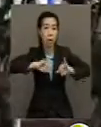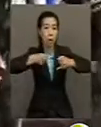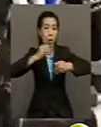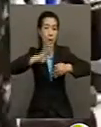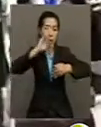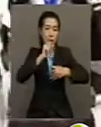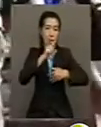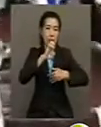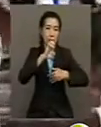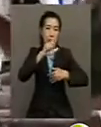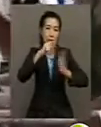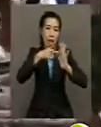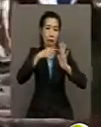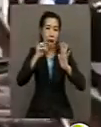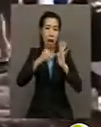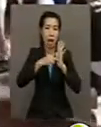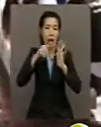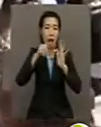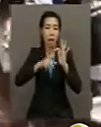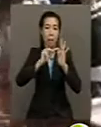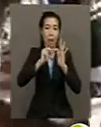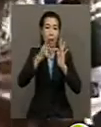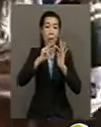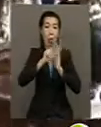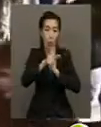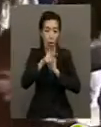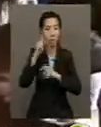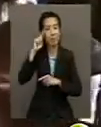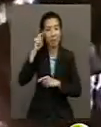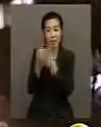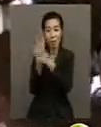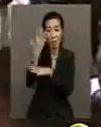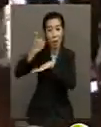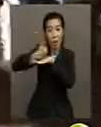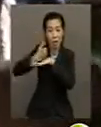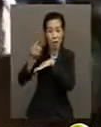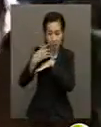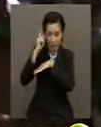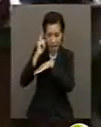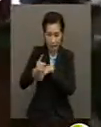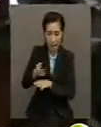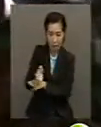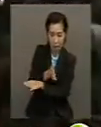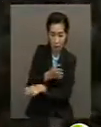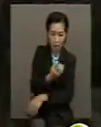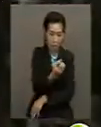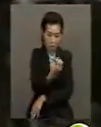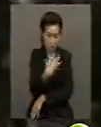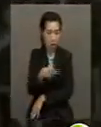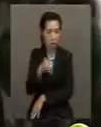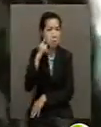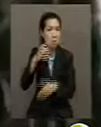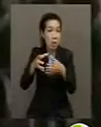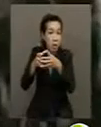ง2012จำกัดนะครับคือคุณชัยวัฒน์บอกว่าก่อนไปตรวจเนี่ยมีรายงานเข้ามาครับว่า มันจะมีข